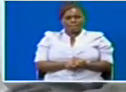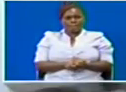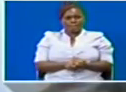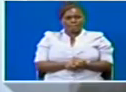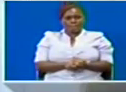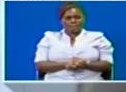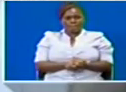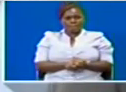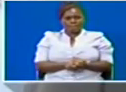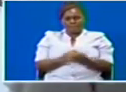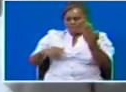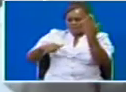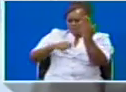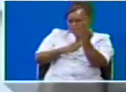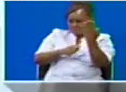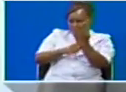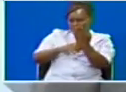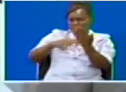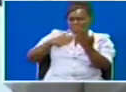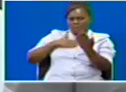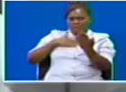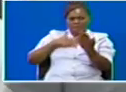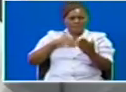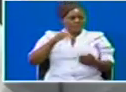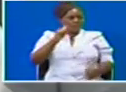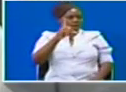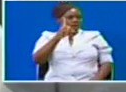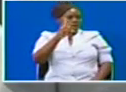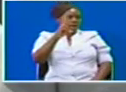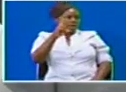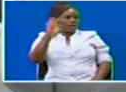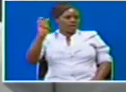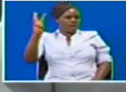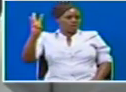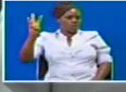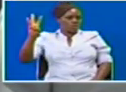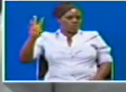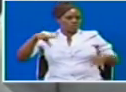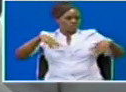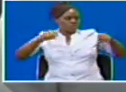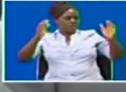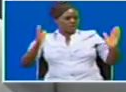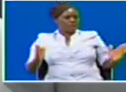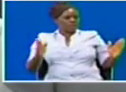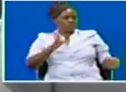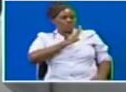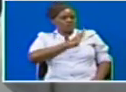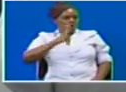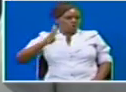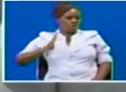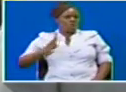Basi jina langu ni naitwa Andrew Chemweno ambaye ni mwenyekiti wa baraza la